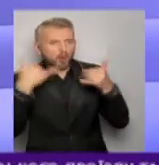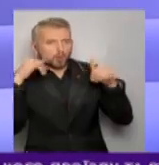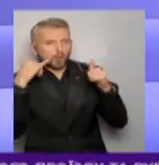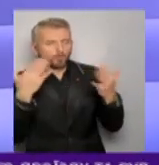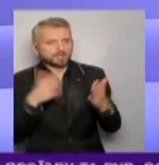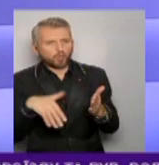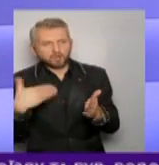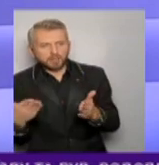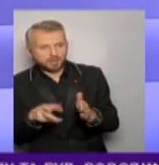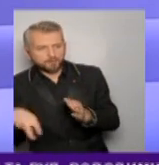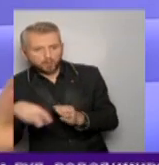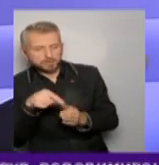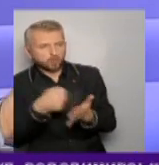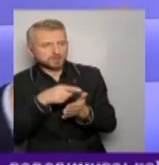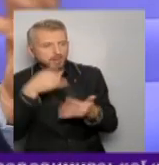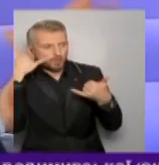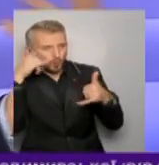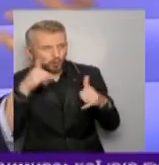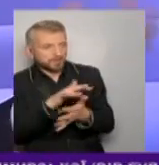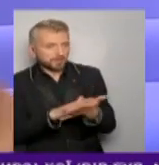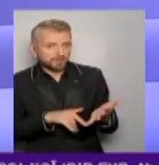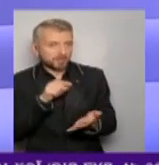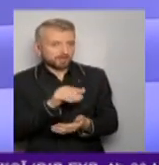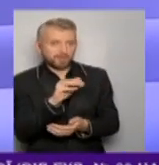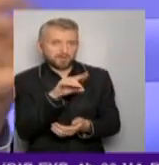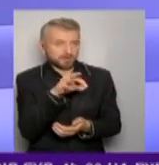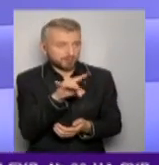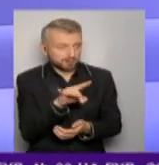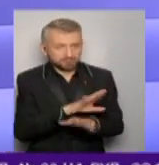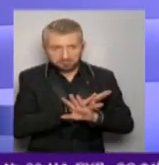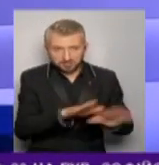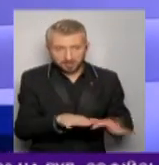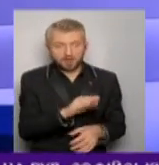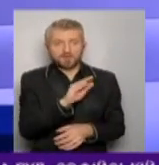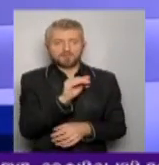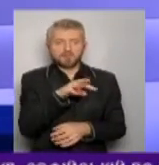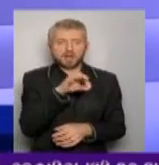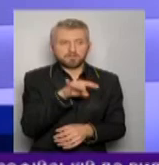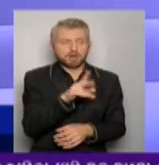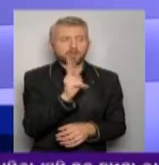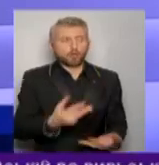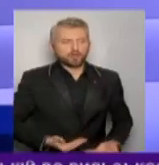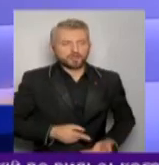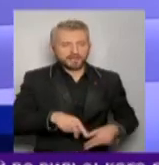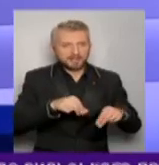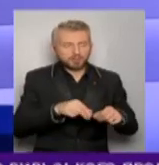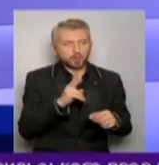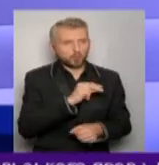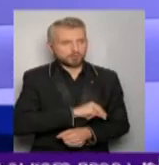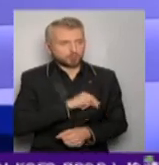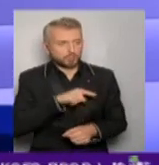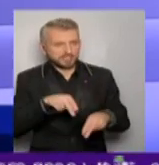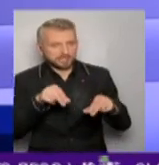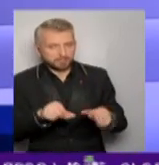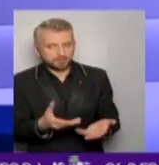сторони підходити до цієї корови, то вибачте, ви не фермер. Ви не фермер. Фермер – це той, хто живе на цій землі, хто працює на цій